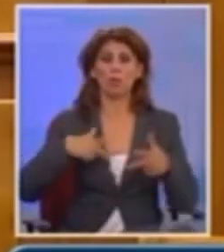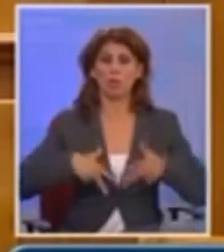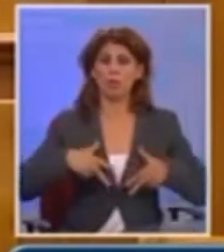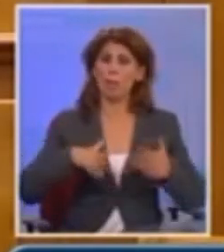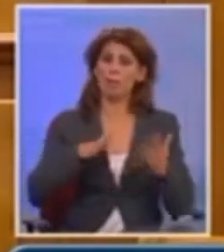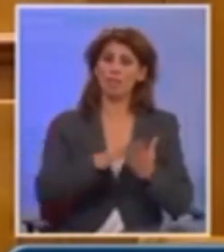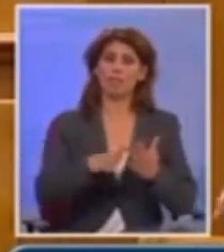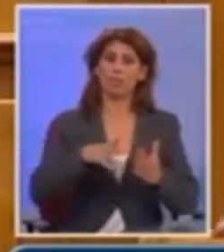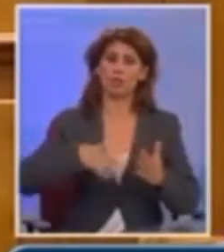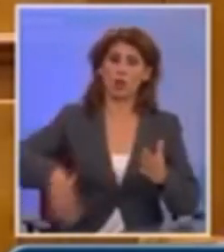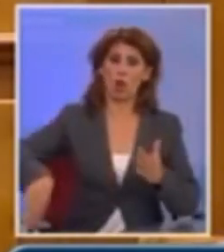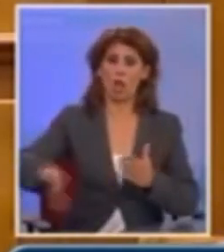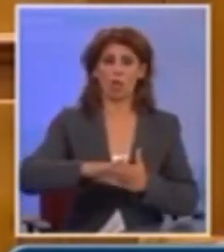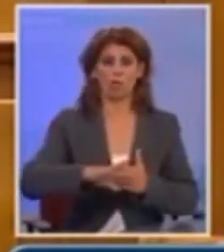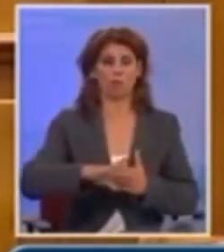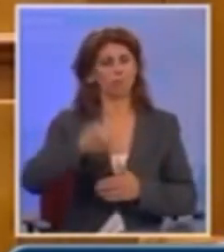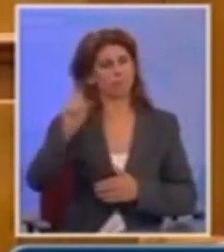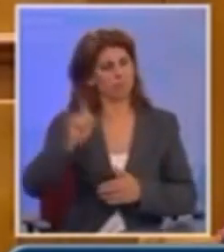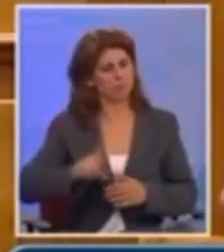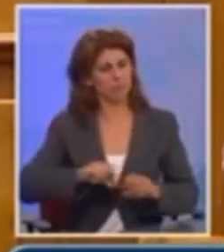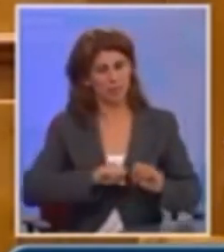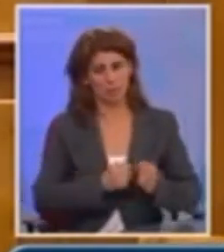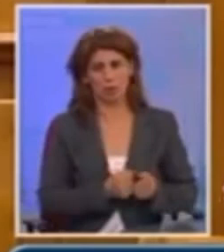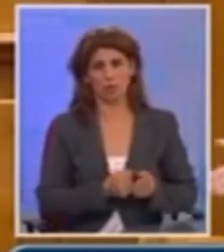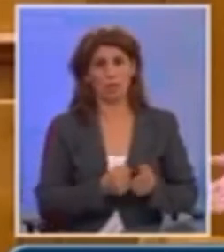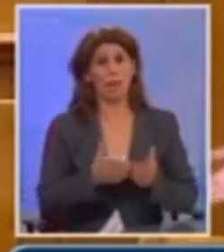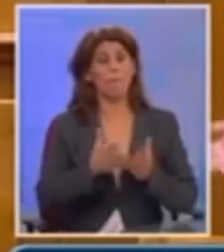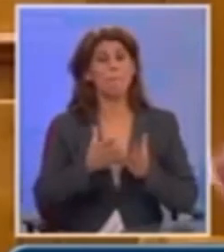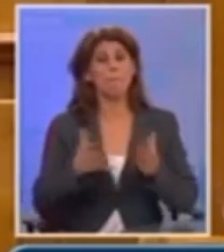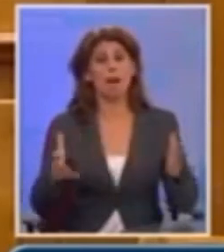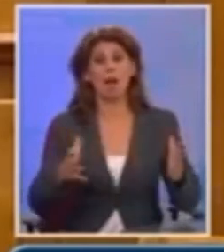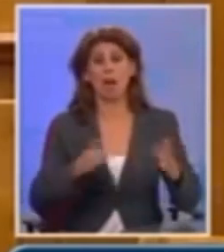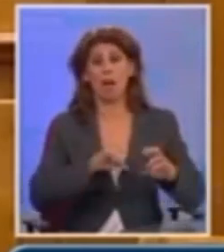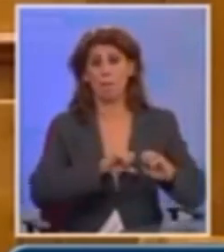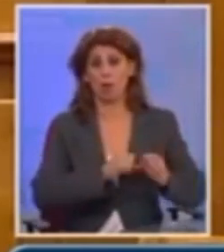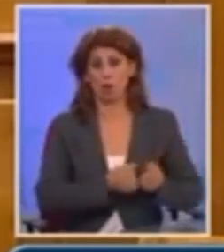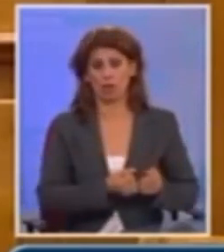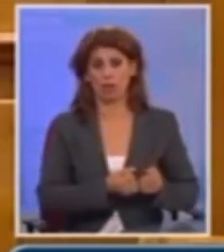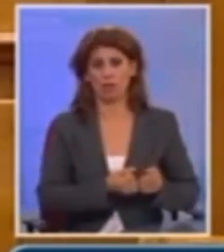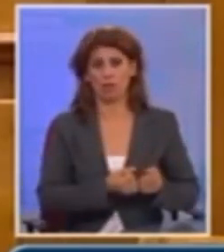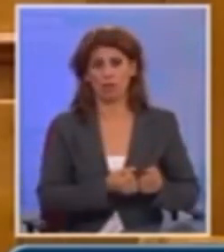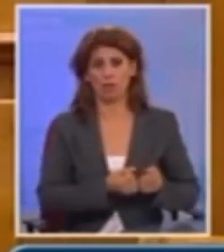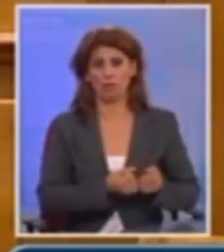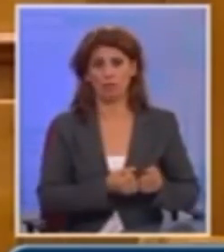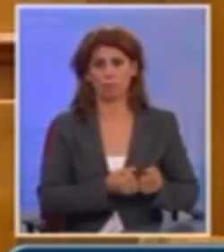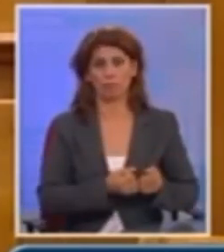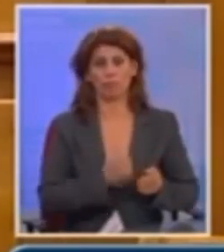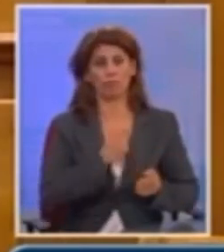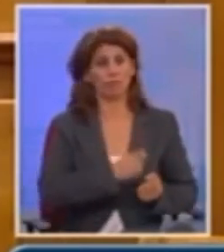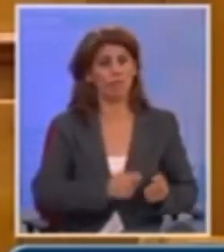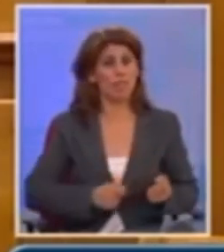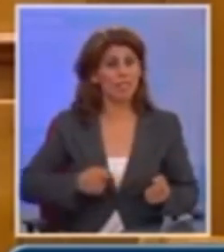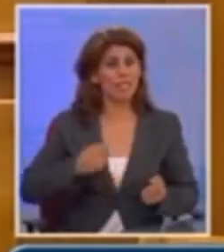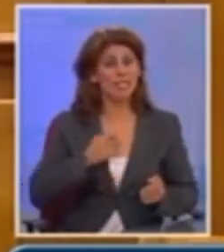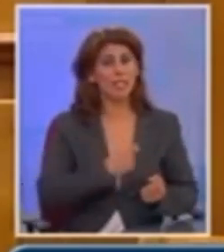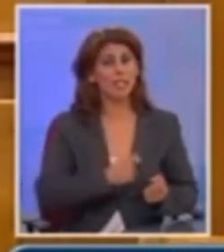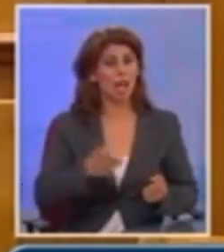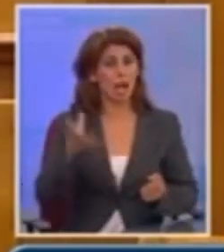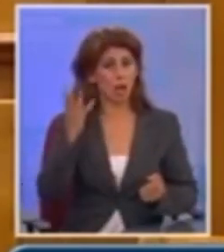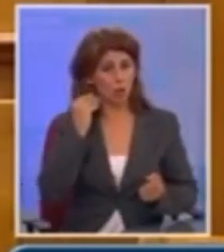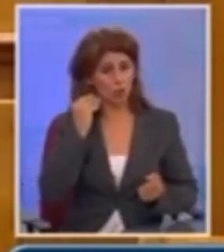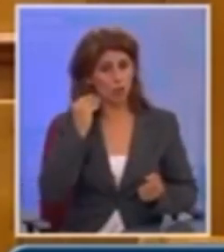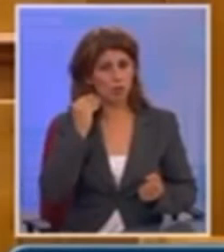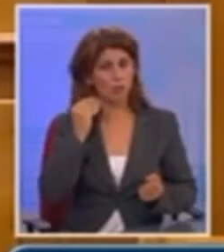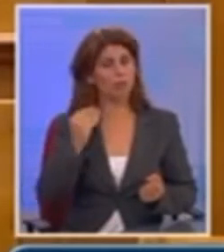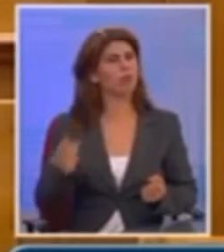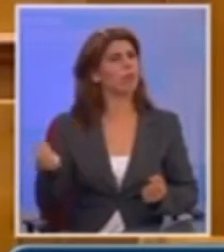Θα ζήσει με την απογοήτευση. Μεγάλη απογοήτευση και δυστυχία ακούσαμε και